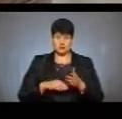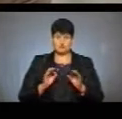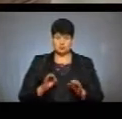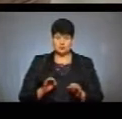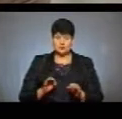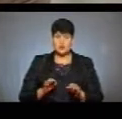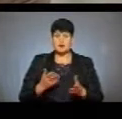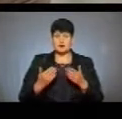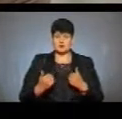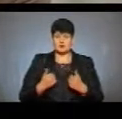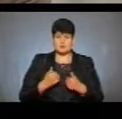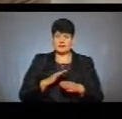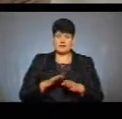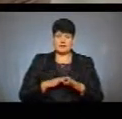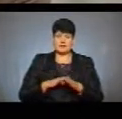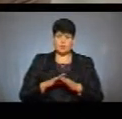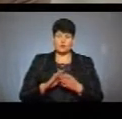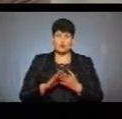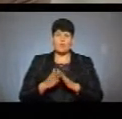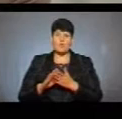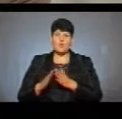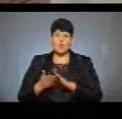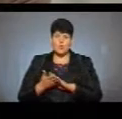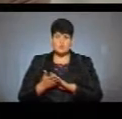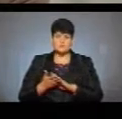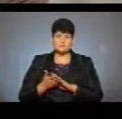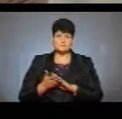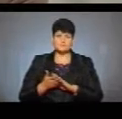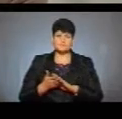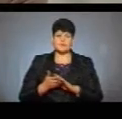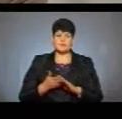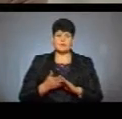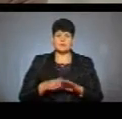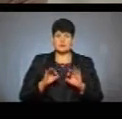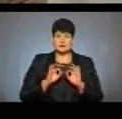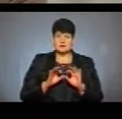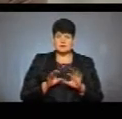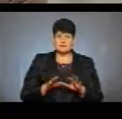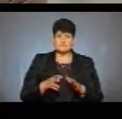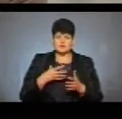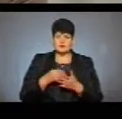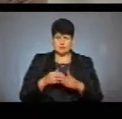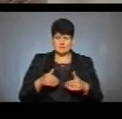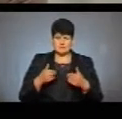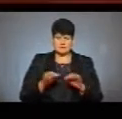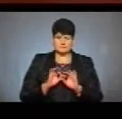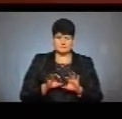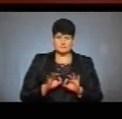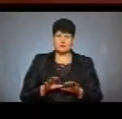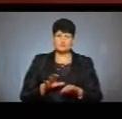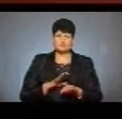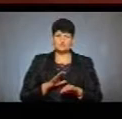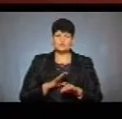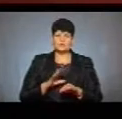ми не виконуємо певних угод, а саме ми наголошували власне, в своєму зверненні, це є